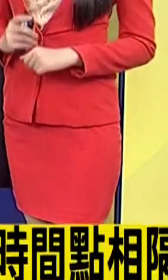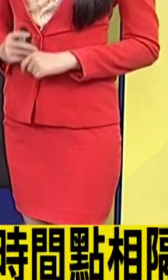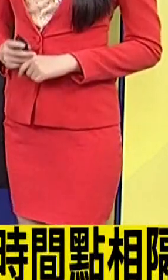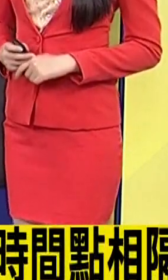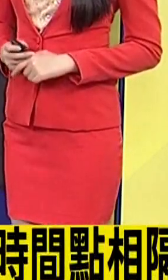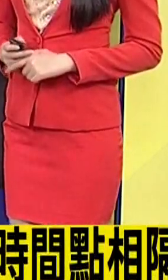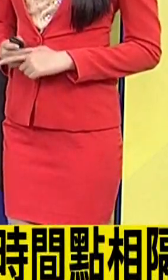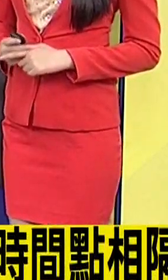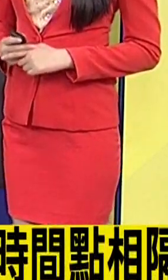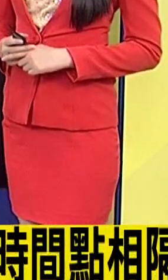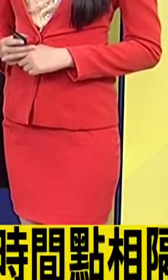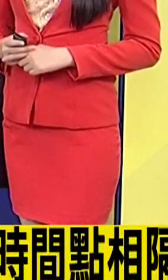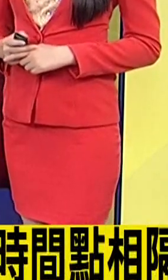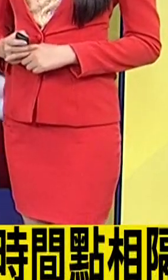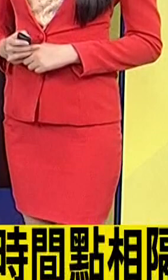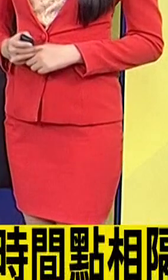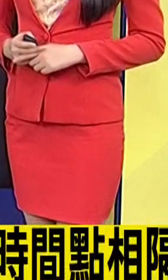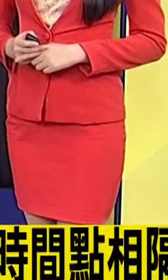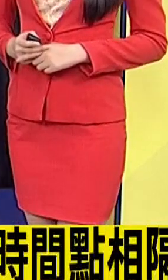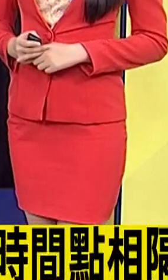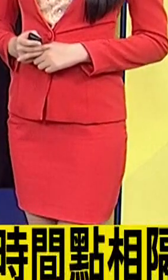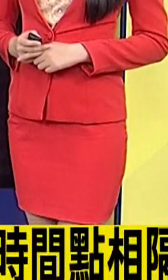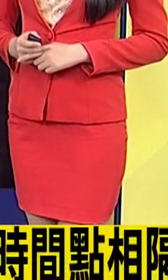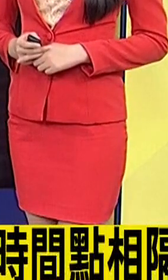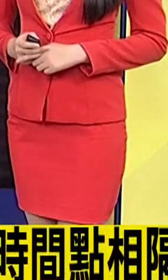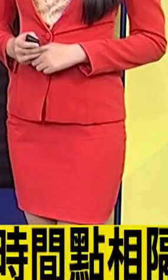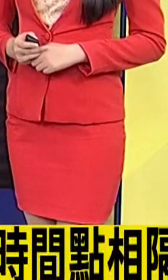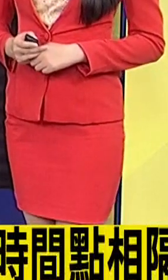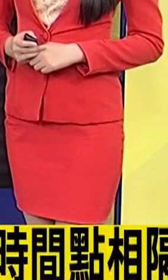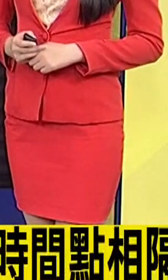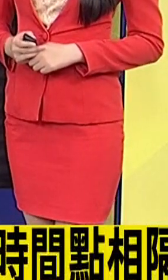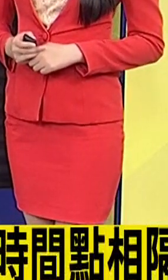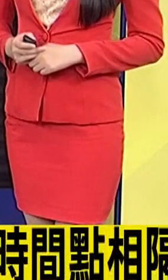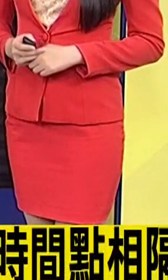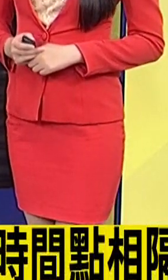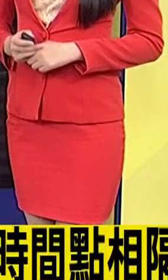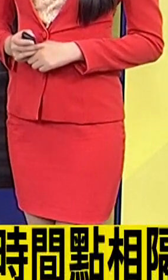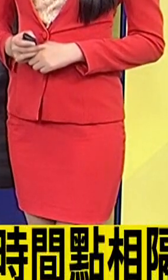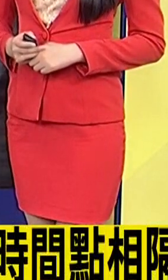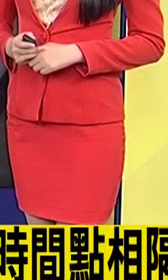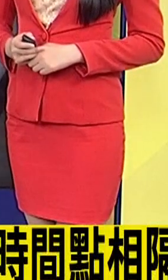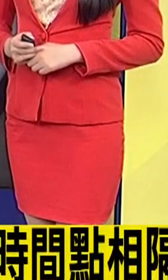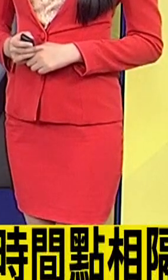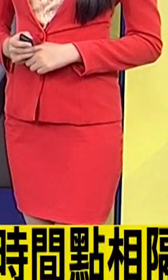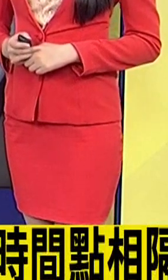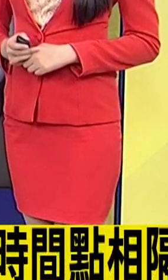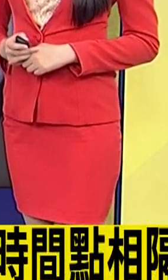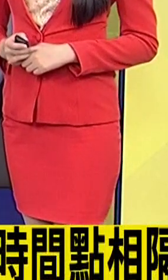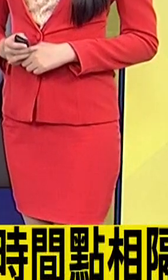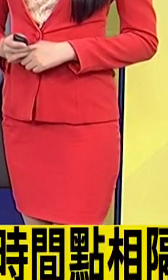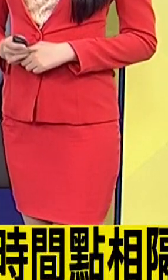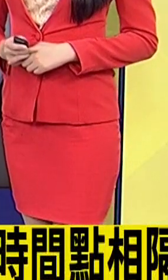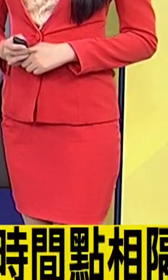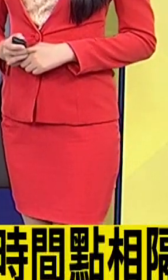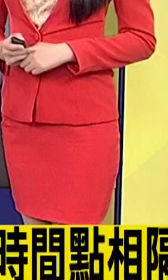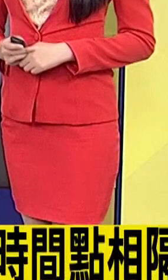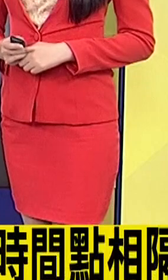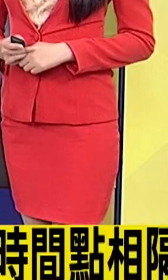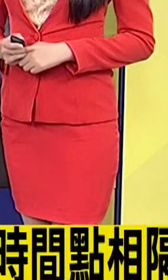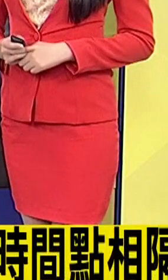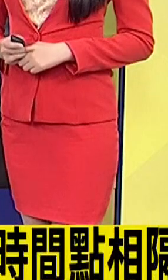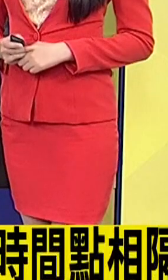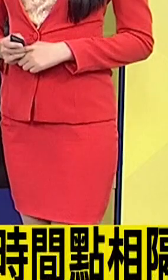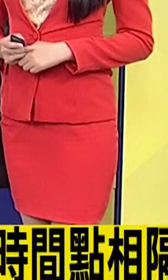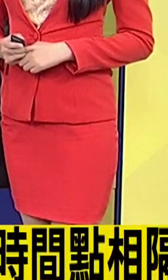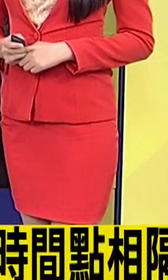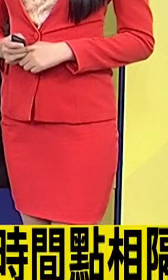天最新的进展则是新增一位同事也染疫，看起来可能是好职场来染疫的。虽然放假